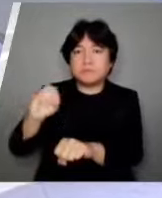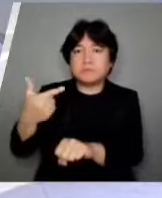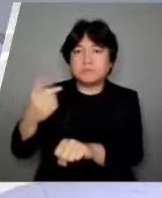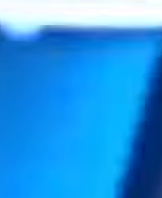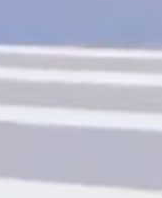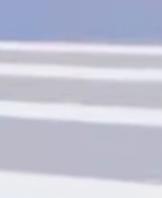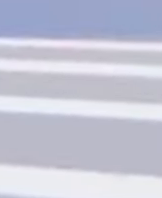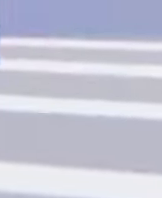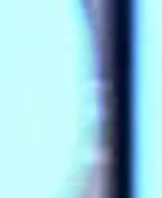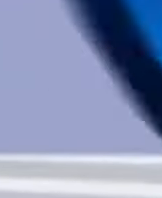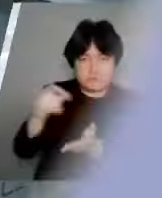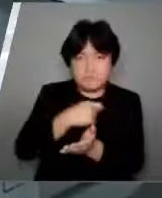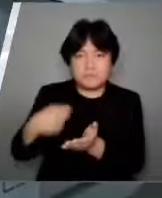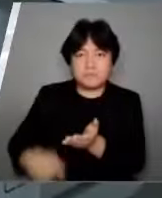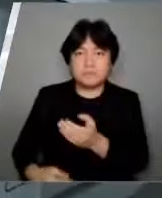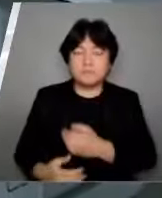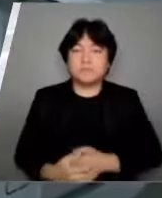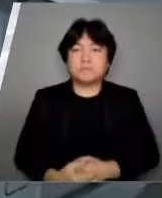Salim Arefra.